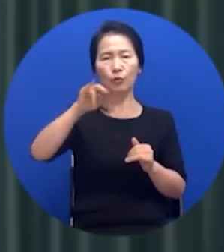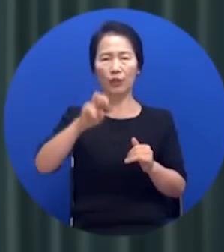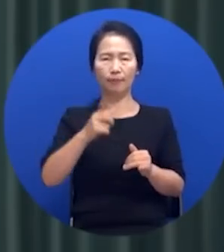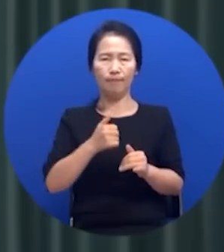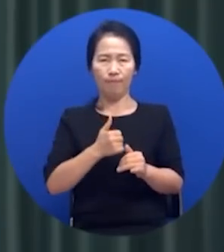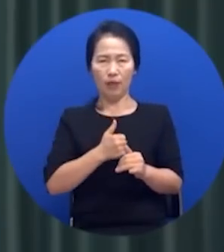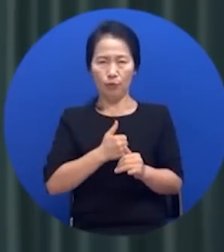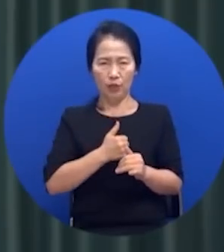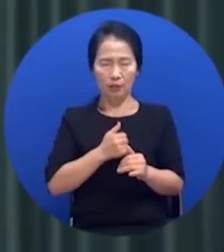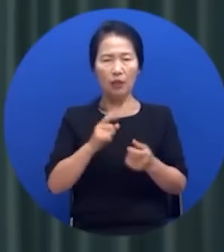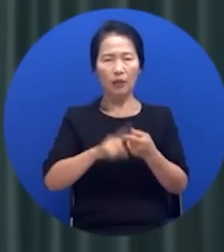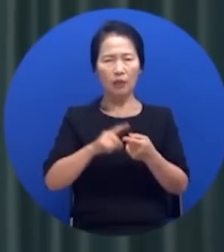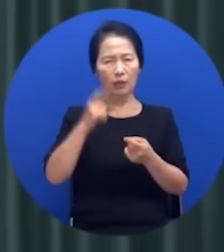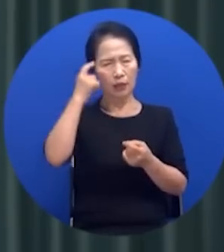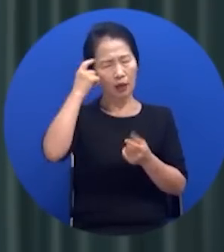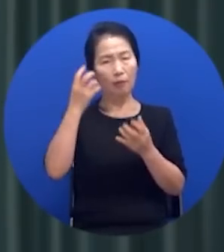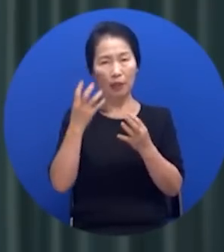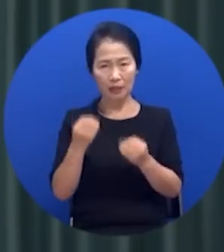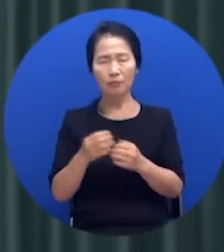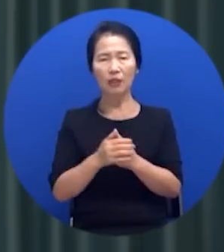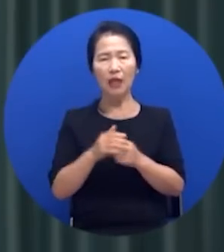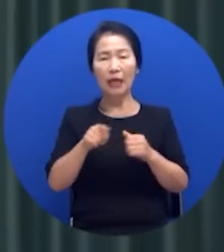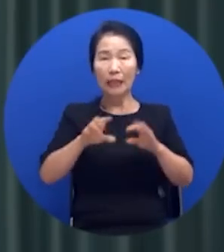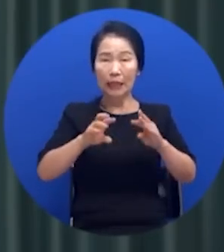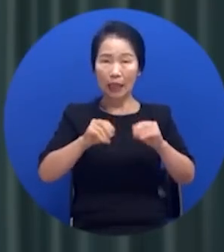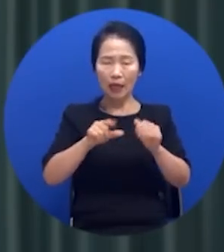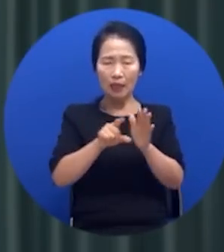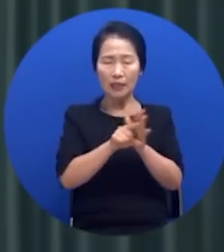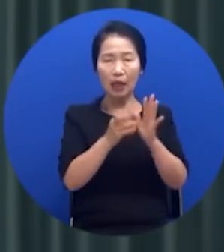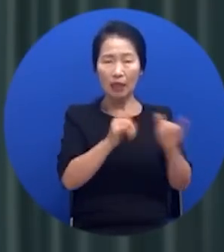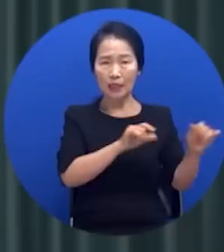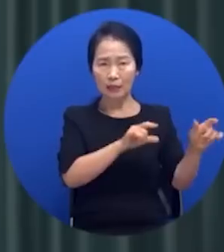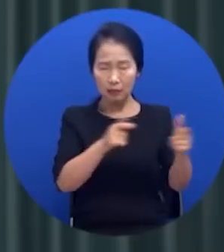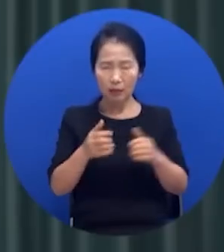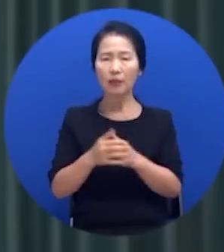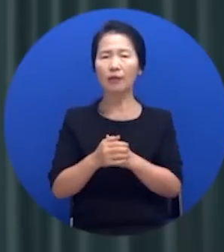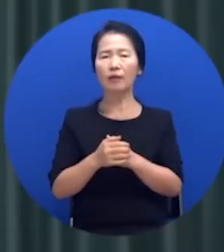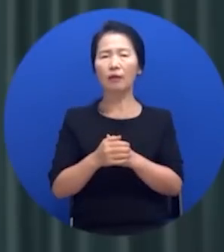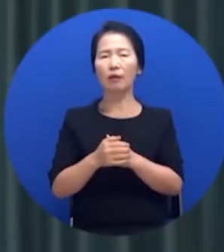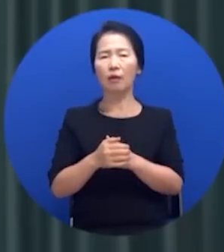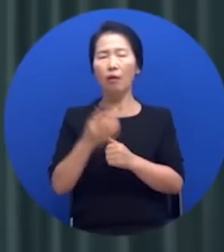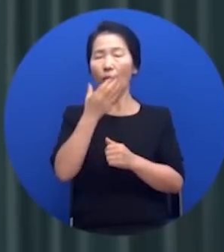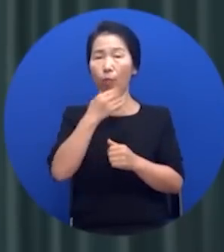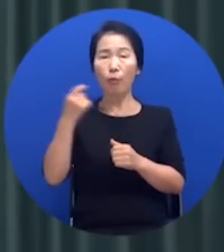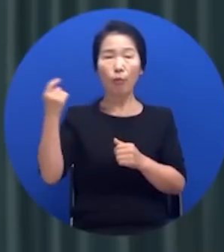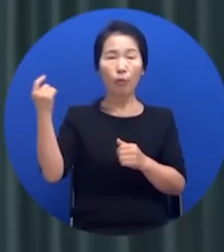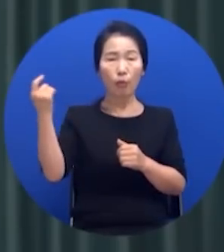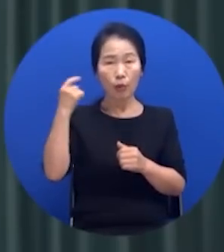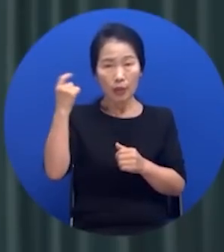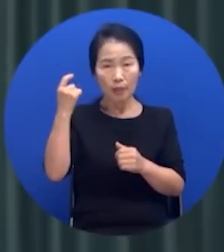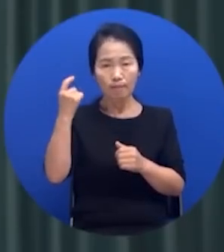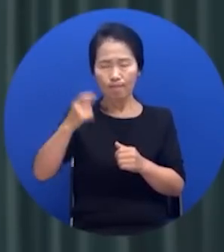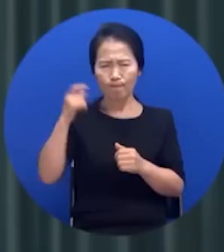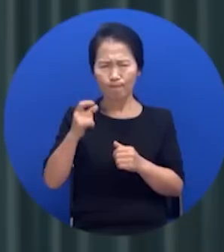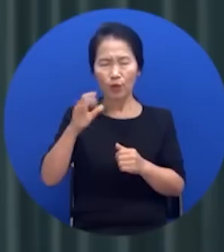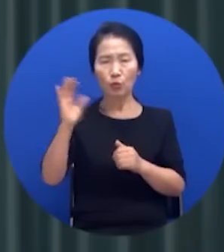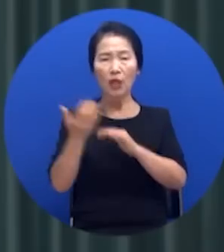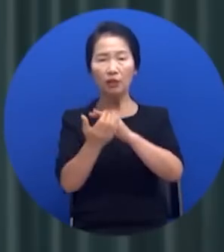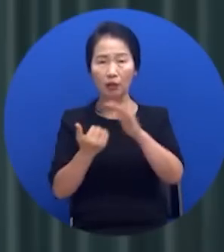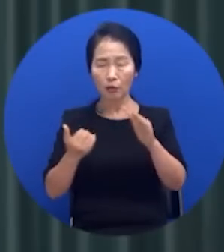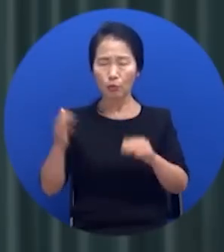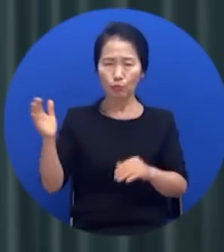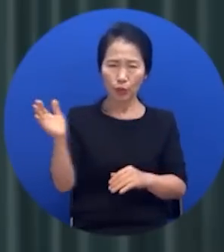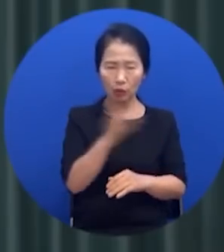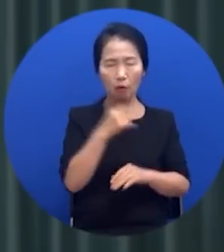됩니다. 이 땅의 신앙인들은 복음이 채 자리 잡기 전부터 기꺼이